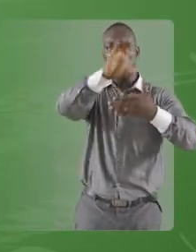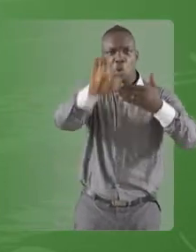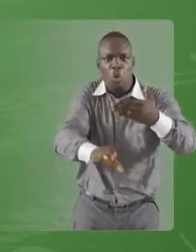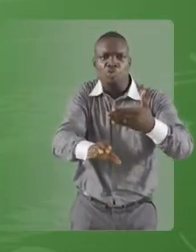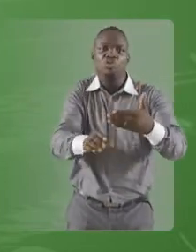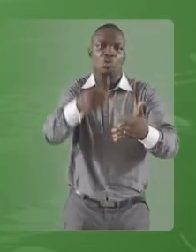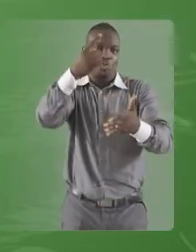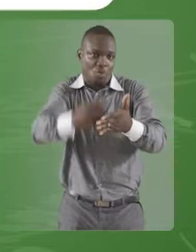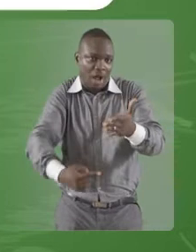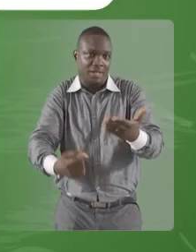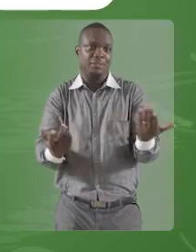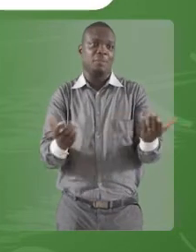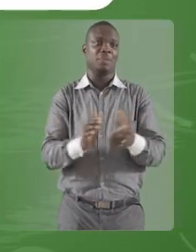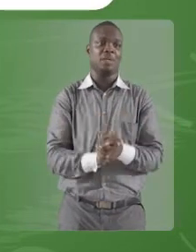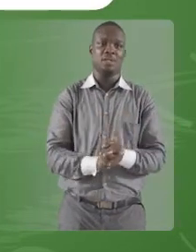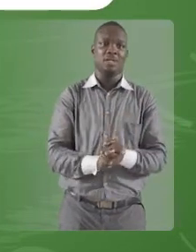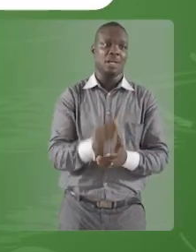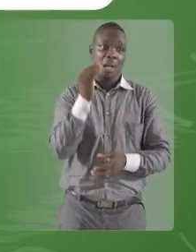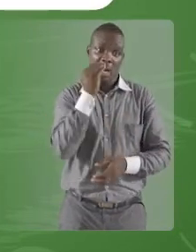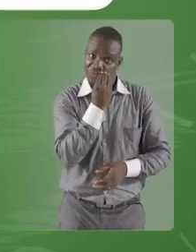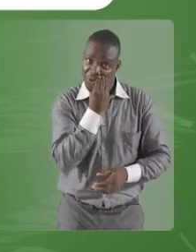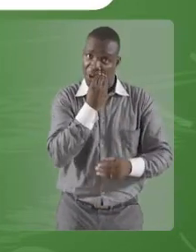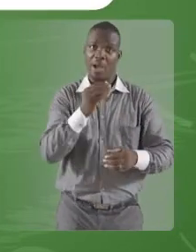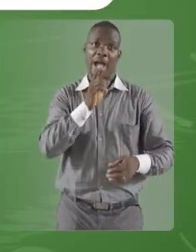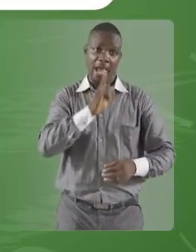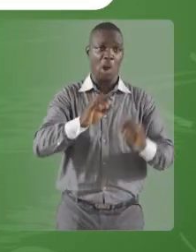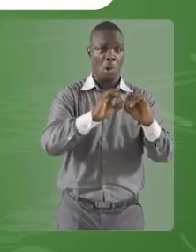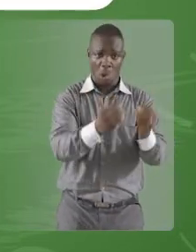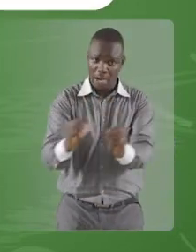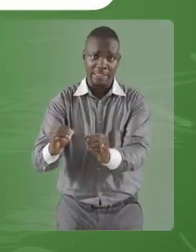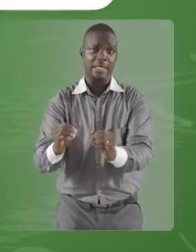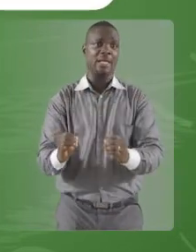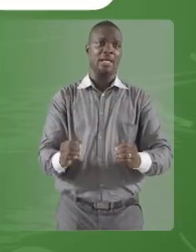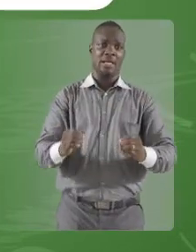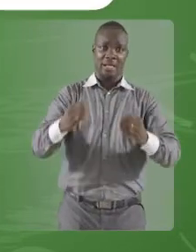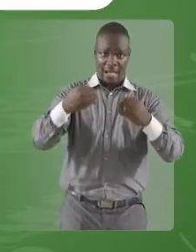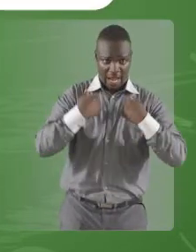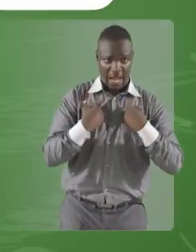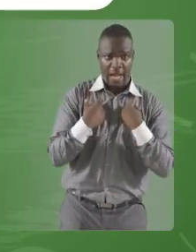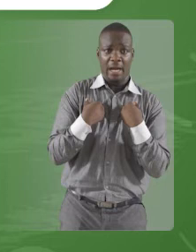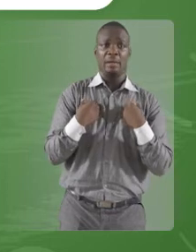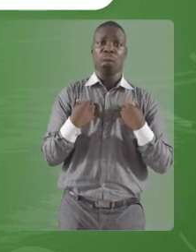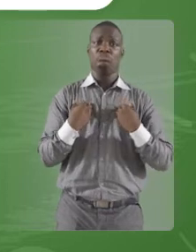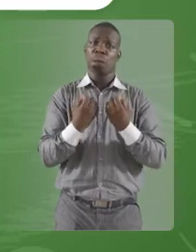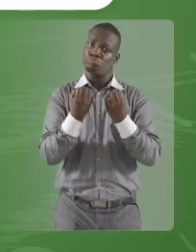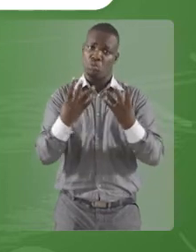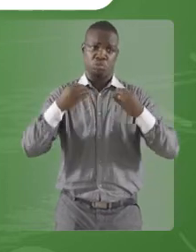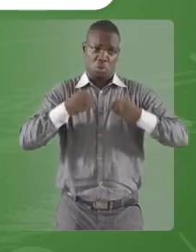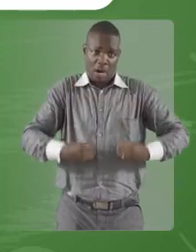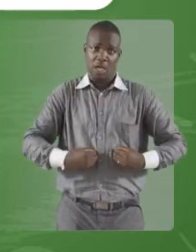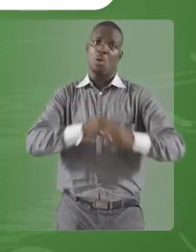pouvons-nous dire en conclusion? La fleur est organisée et possède des organes protecteurs et des